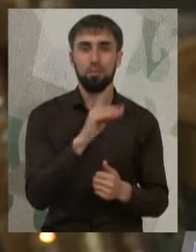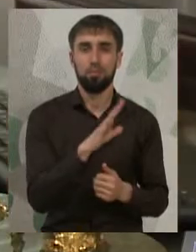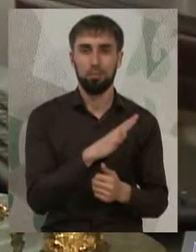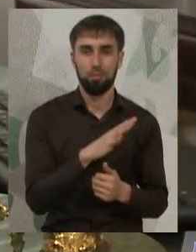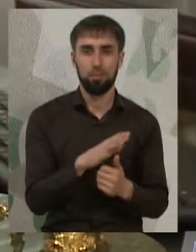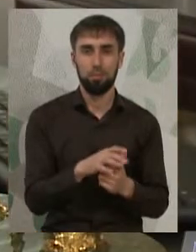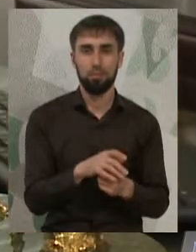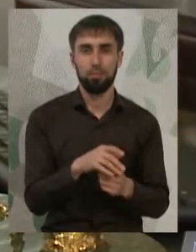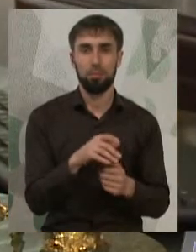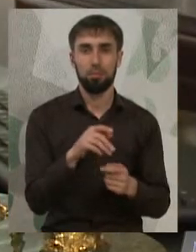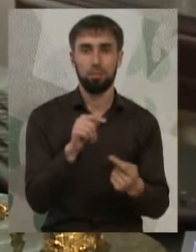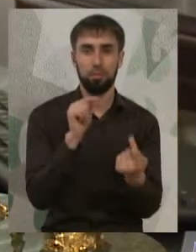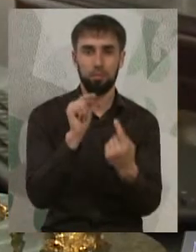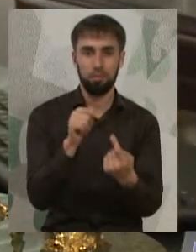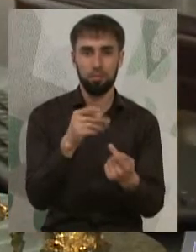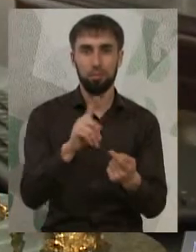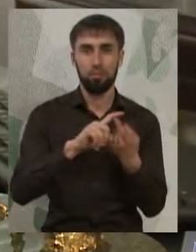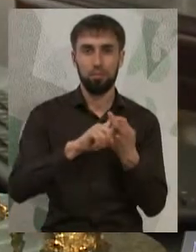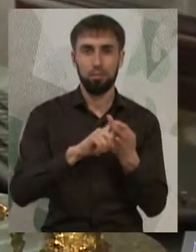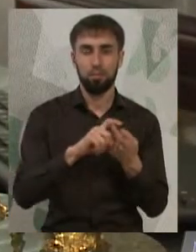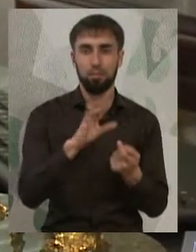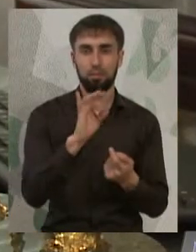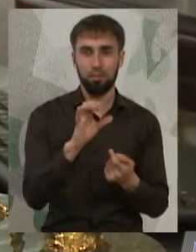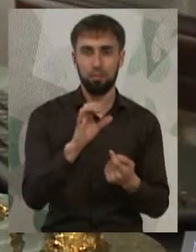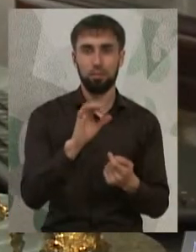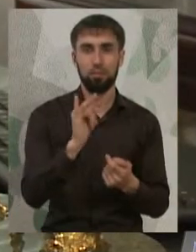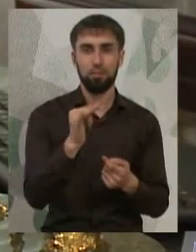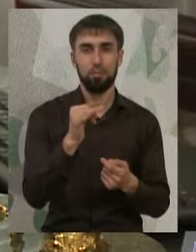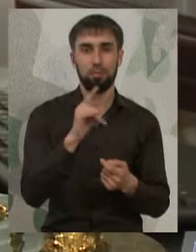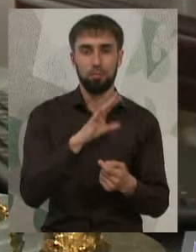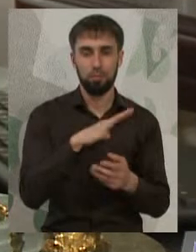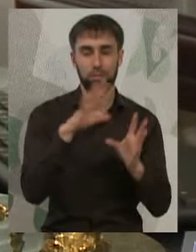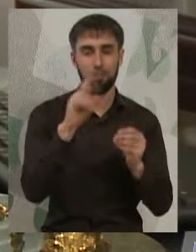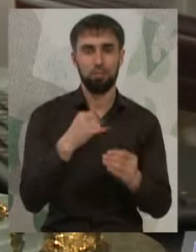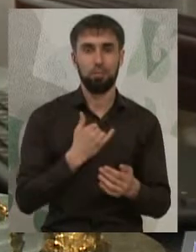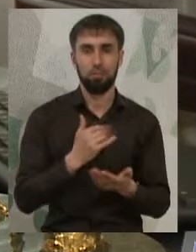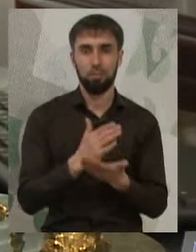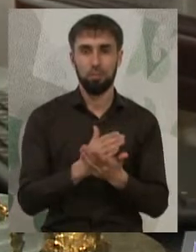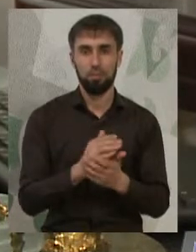чтобы предотвратить эту инфекцию, для того, чтобы ее предупредить, имеются.